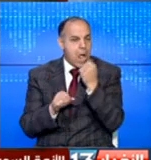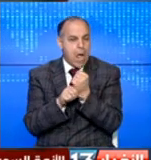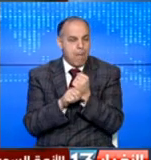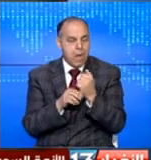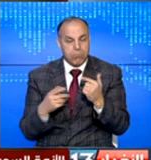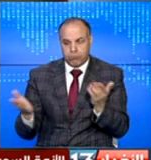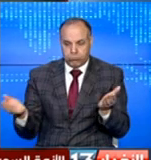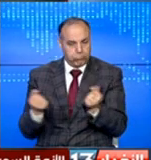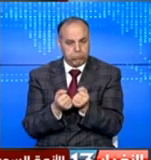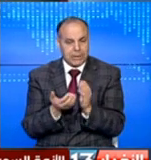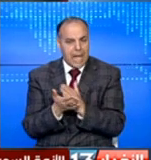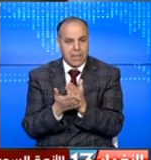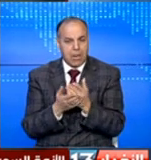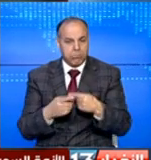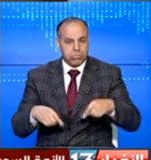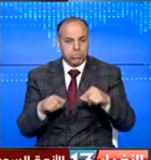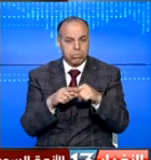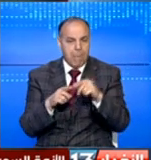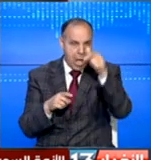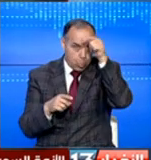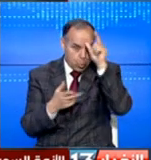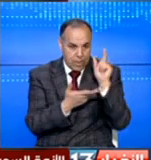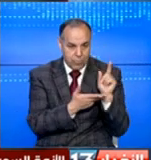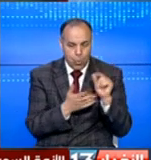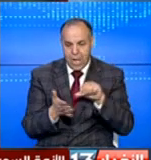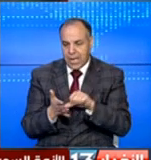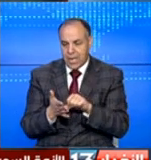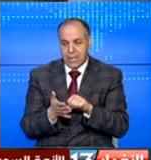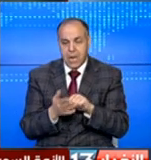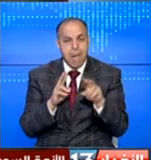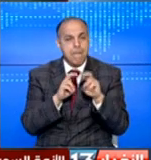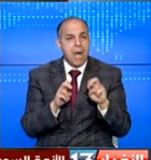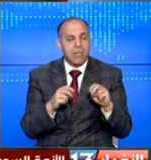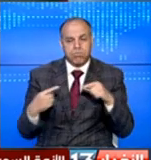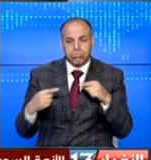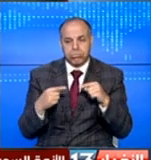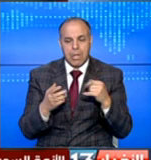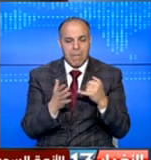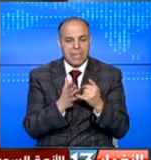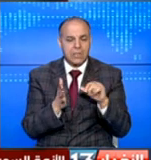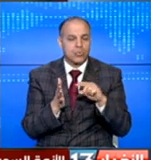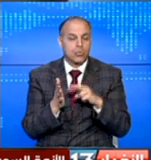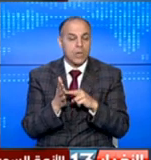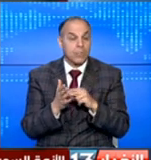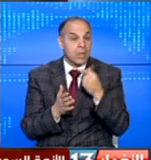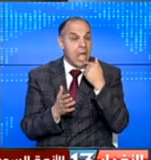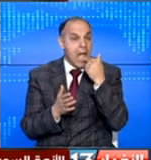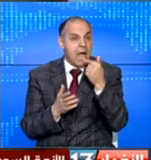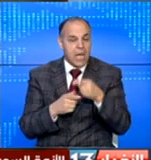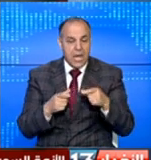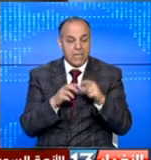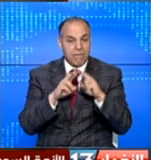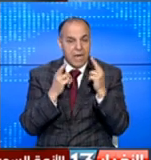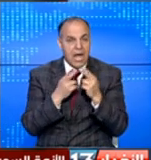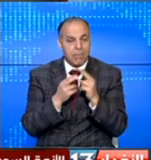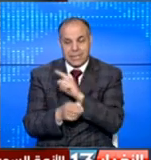في المقابل على الإعداد لقمة مع تركيا وإيران لبحث الصراع في إدلب سوريا. وكانت اللجنة